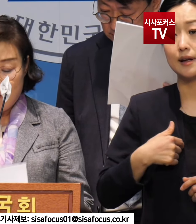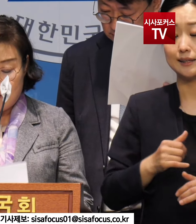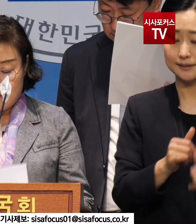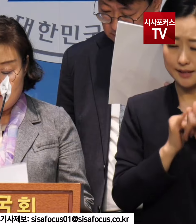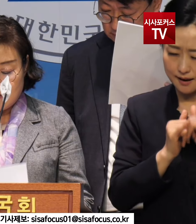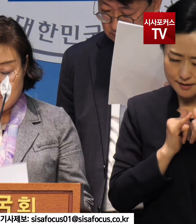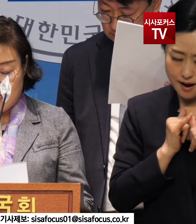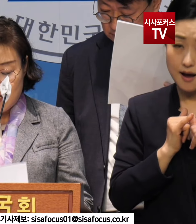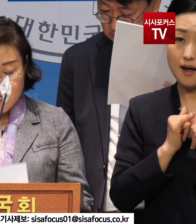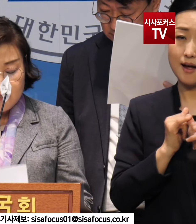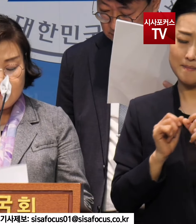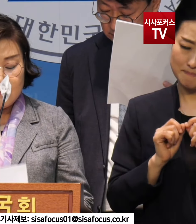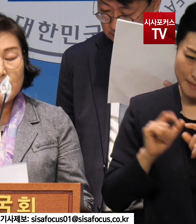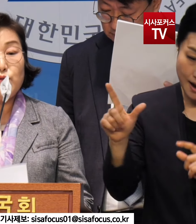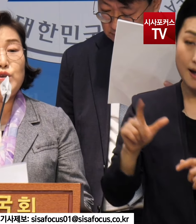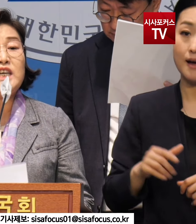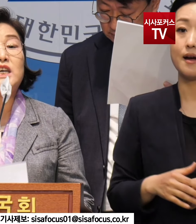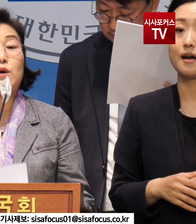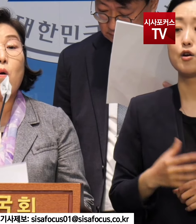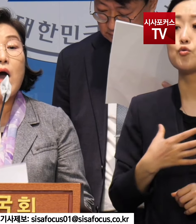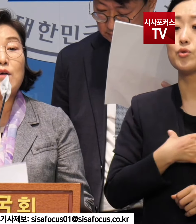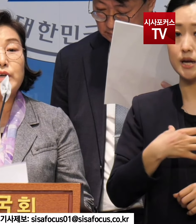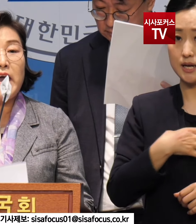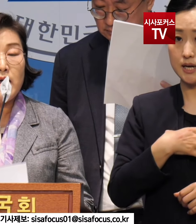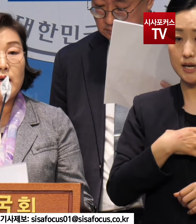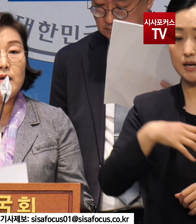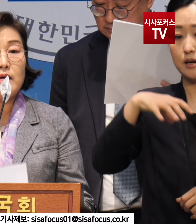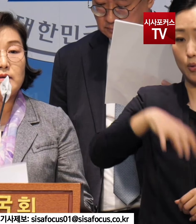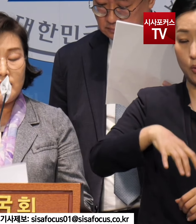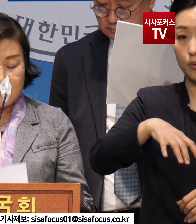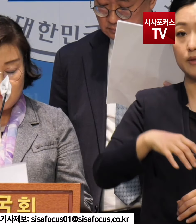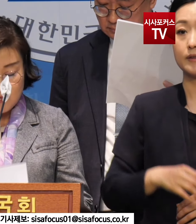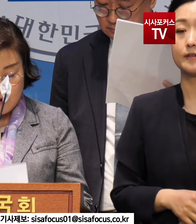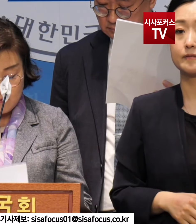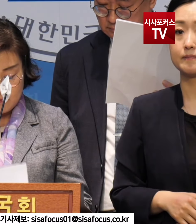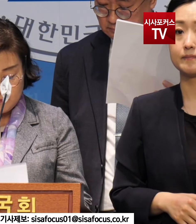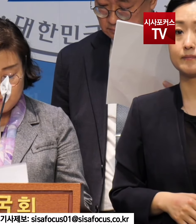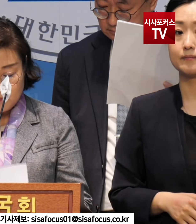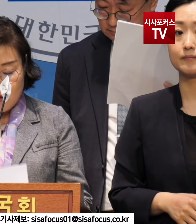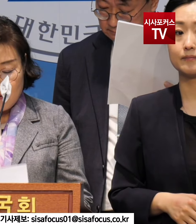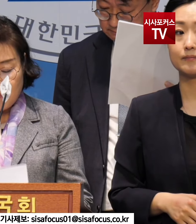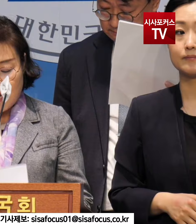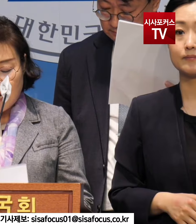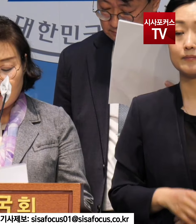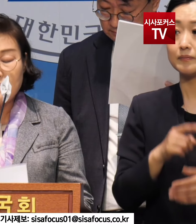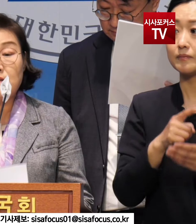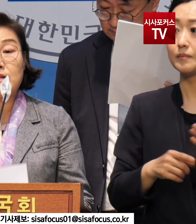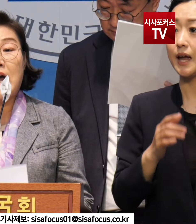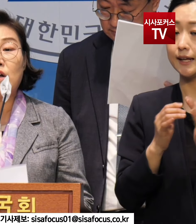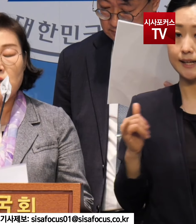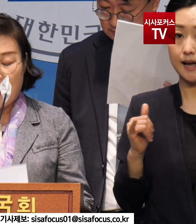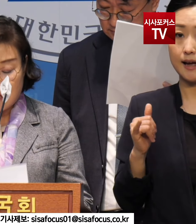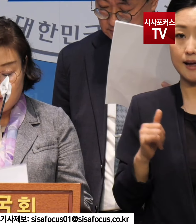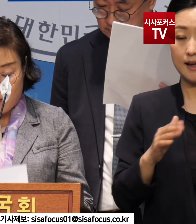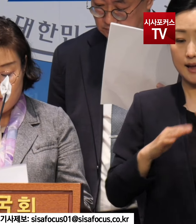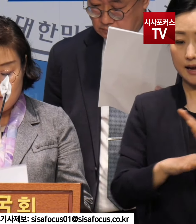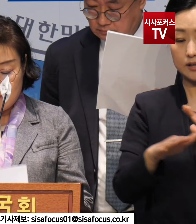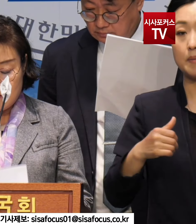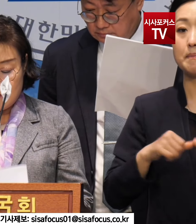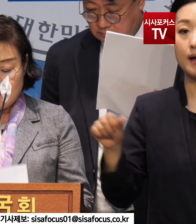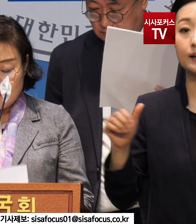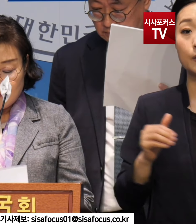자살률도 1위인 위기 공화국에 있습니다. 피해자들은 가정이